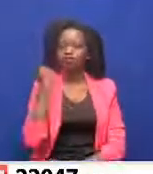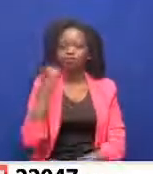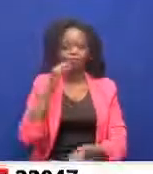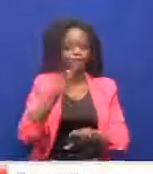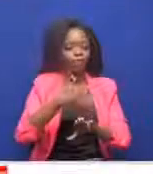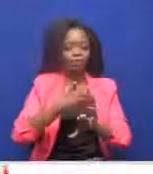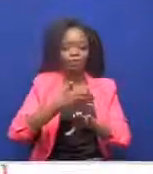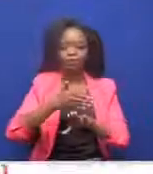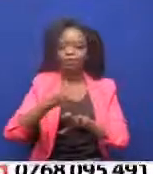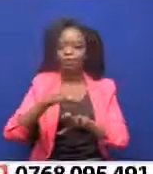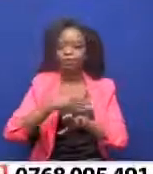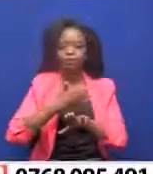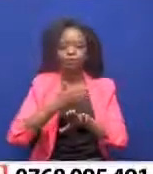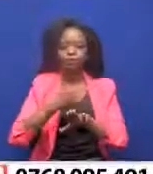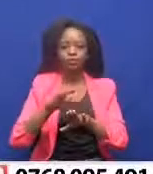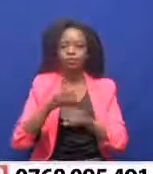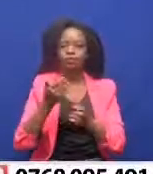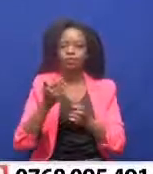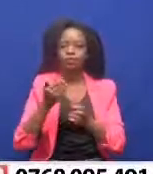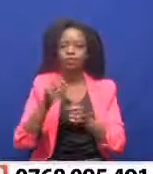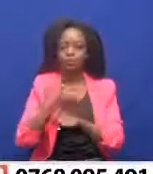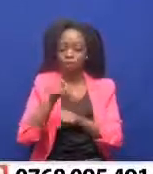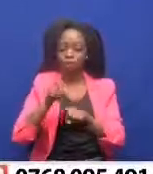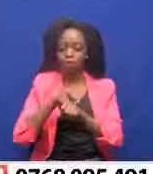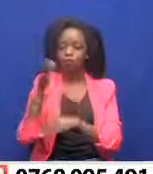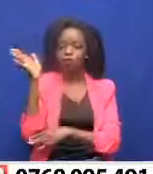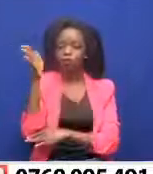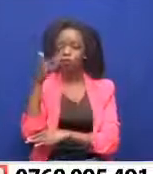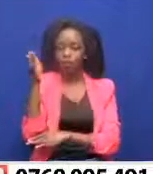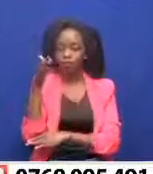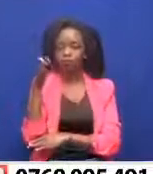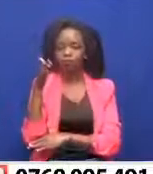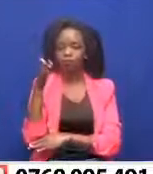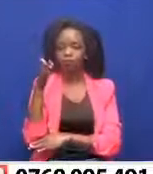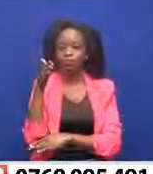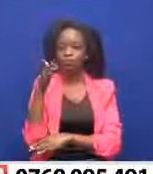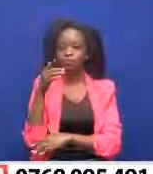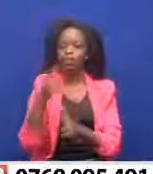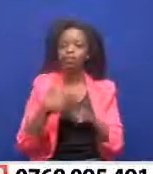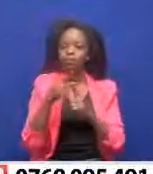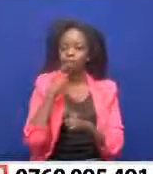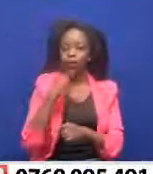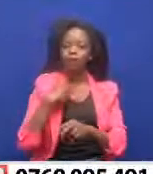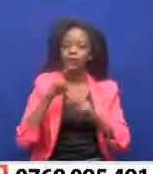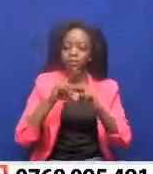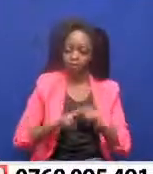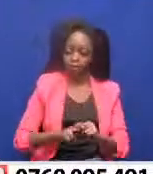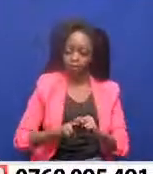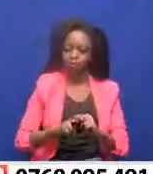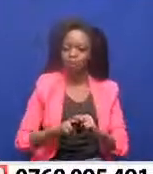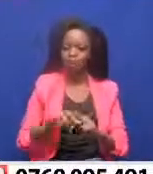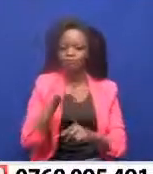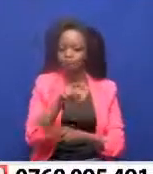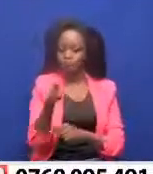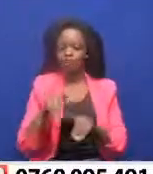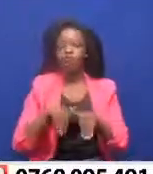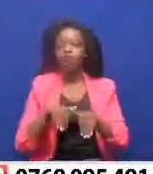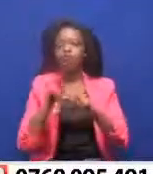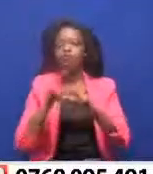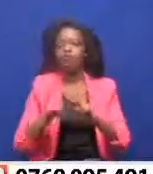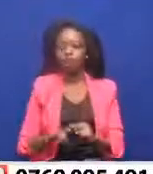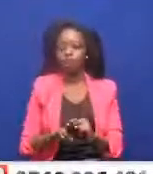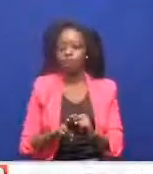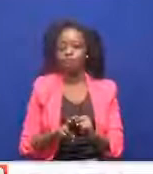wao ya wa taifa ya Yanga. Ndio kaniambia nikae, ndio wakae. Ah, mimi